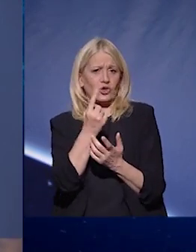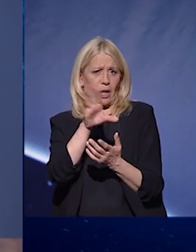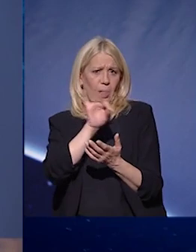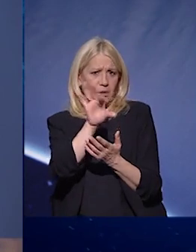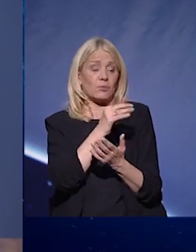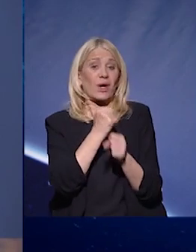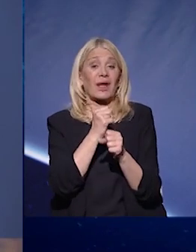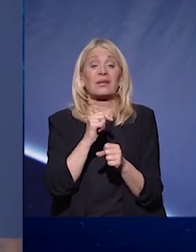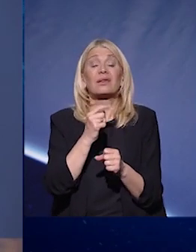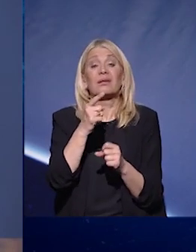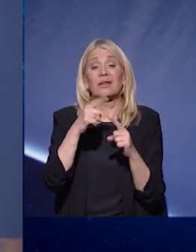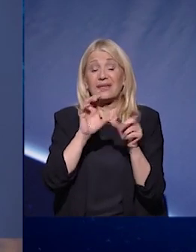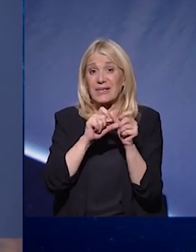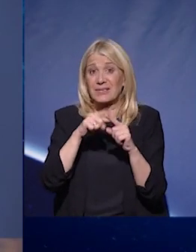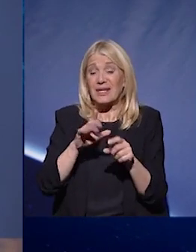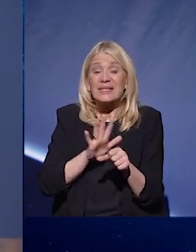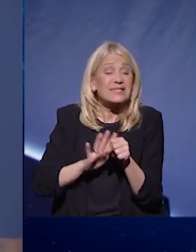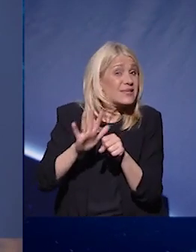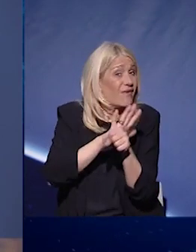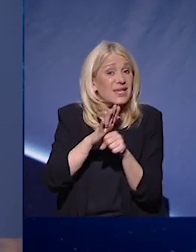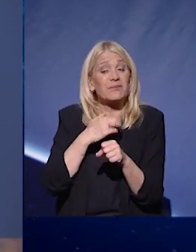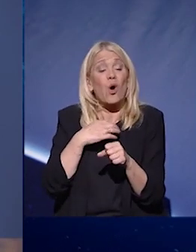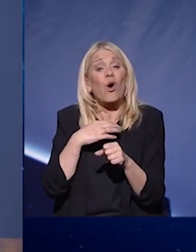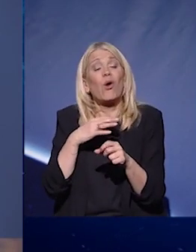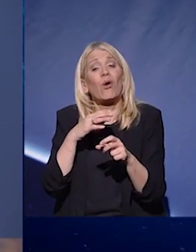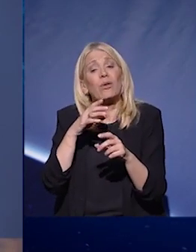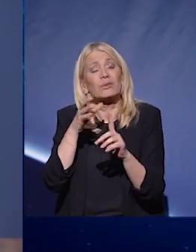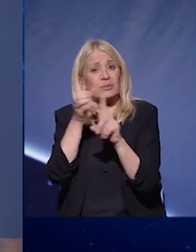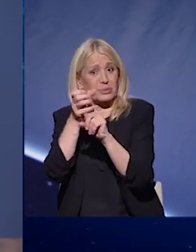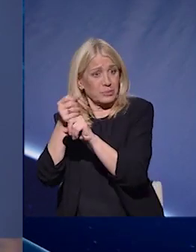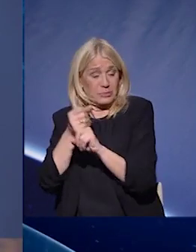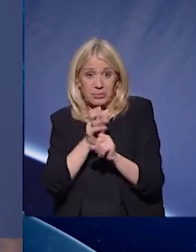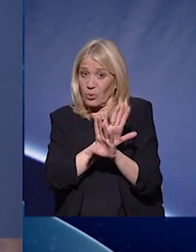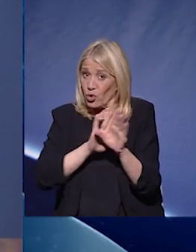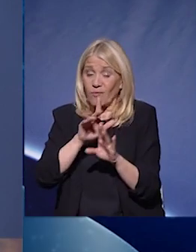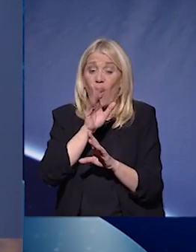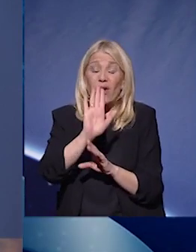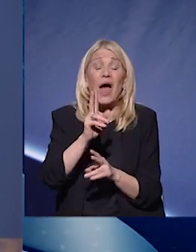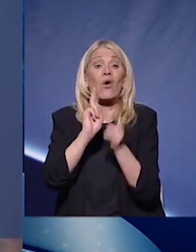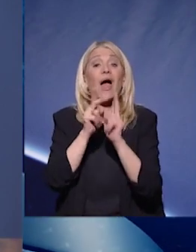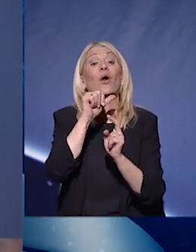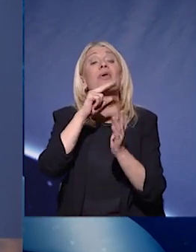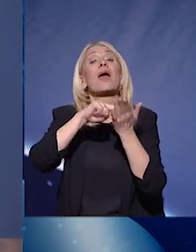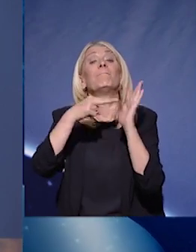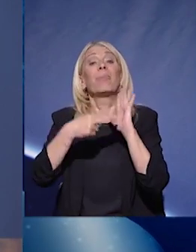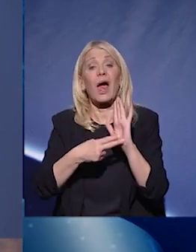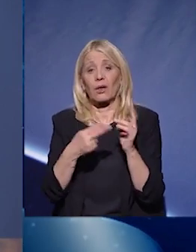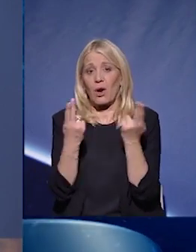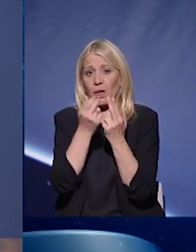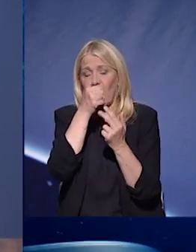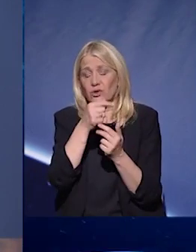izbora. Znači, sve smo kategorije obuhvatili upravo onako kao što i planiramo i kao